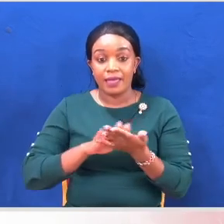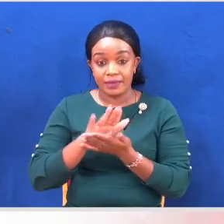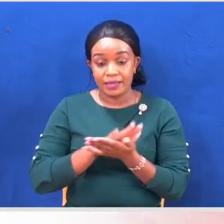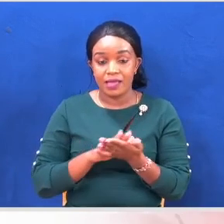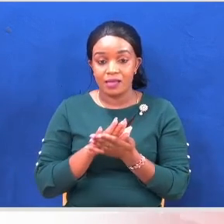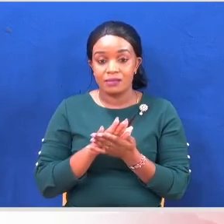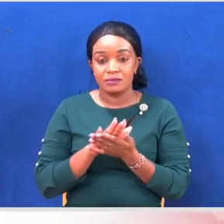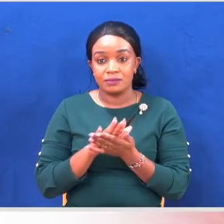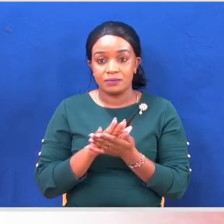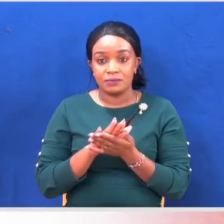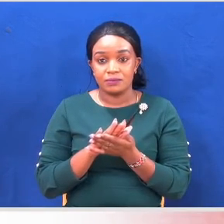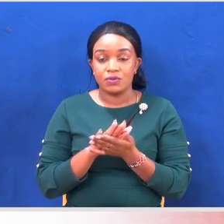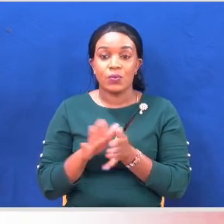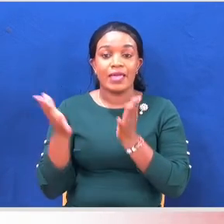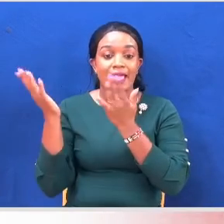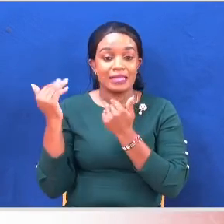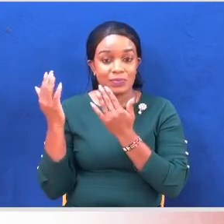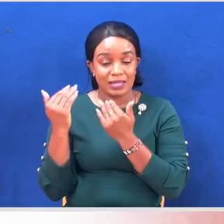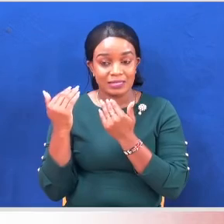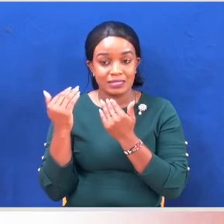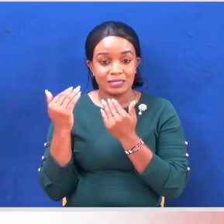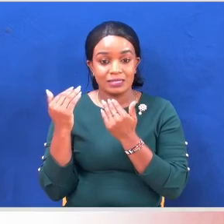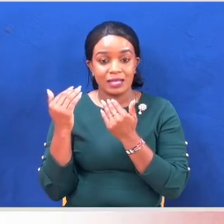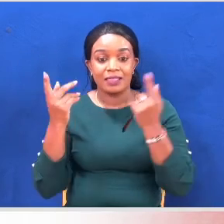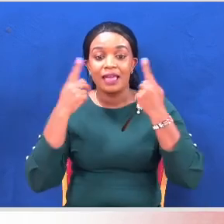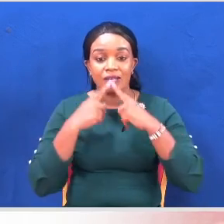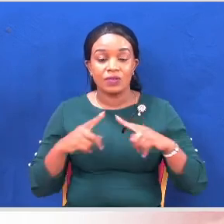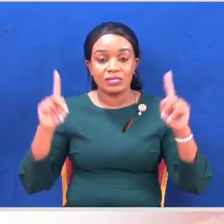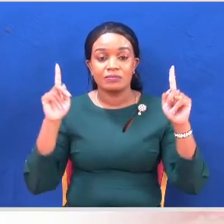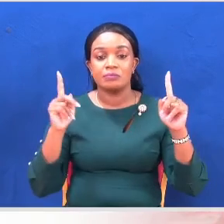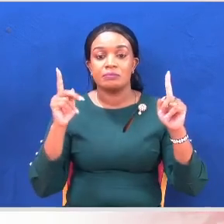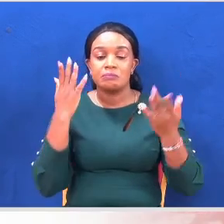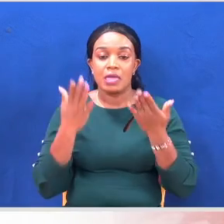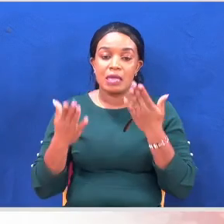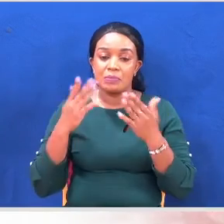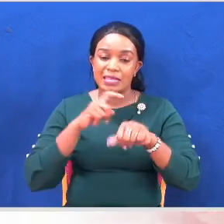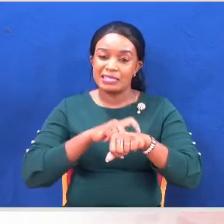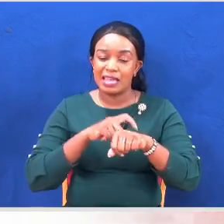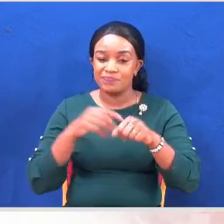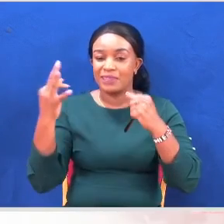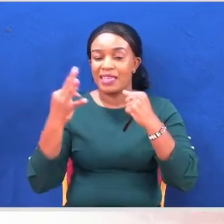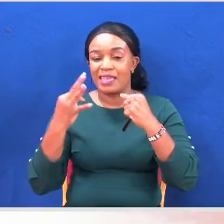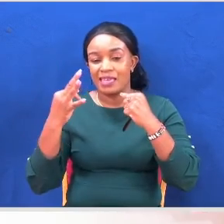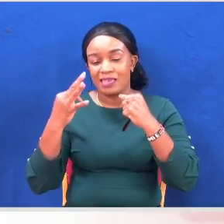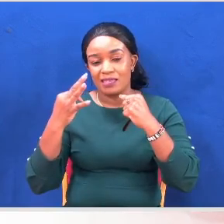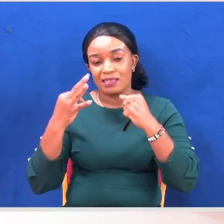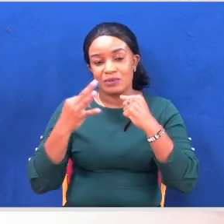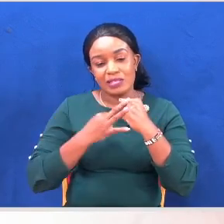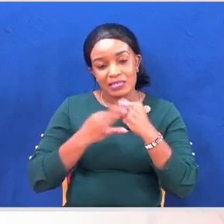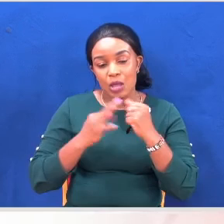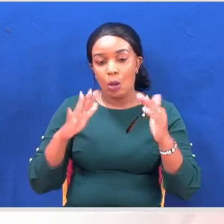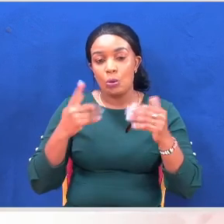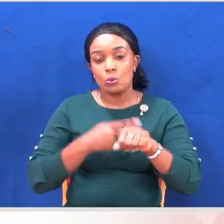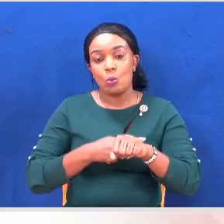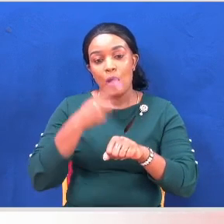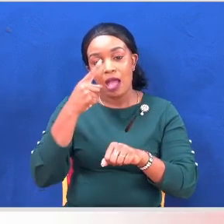likitolewa. Tunatarajia tangazo hilo kutolewa labda kama nilivyotaja saa 8 saa 9 hii leo ama hiyo kesho alfajiri ikizidi sana.